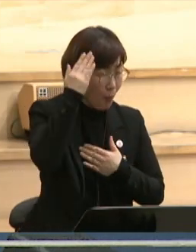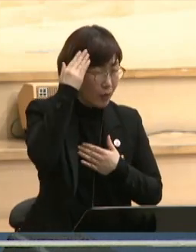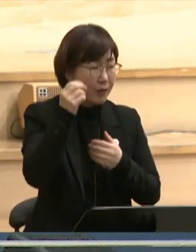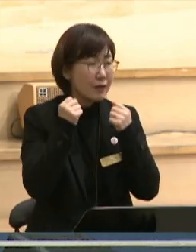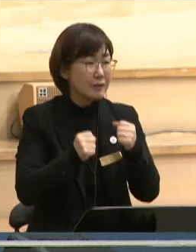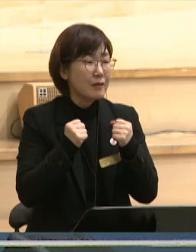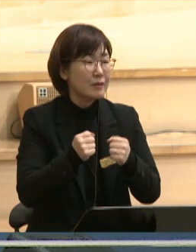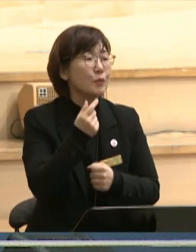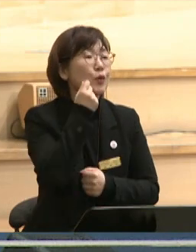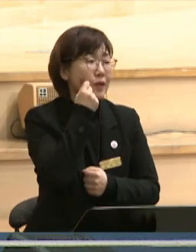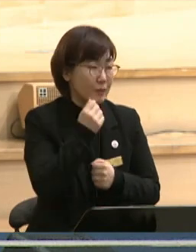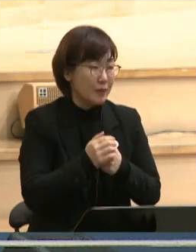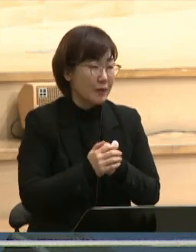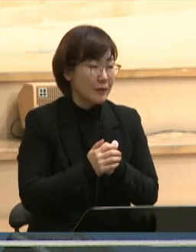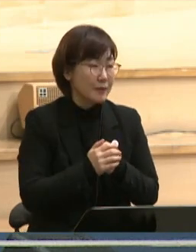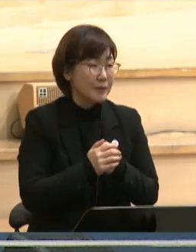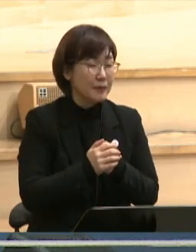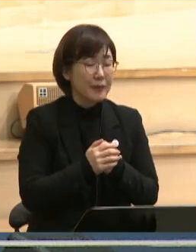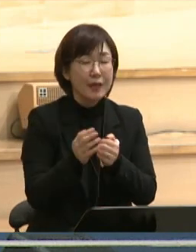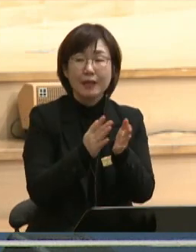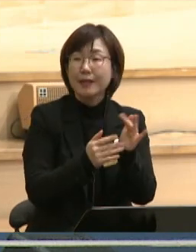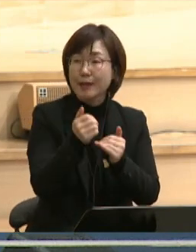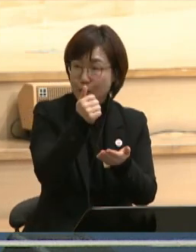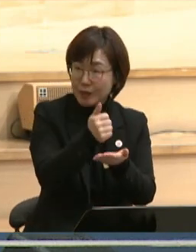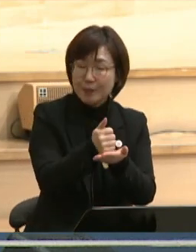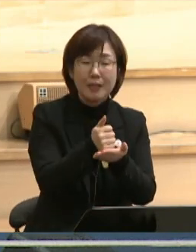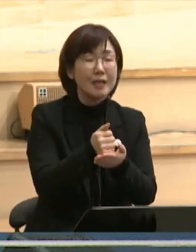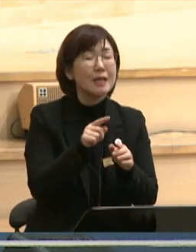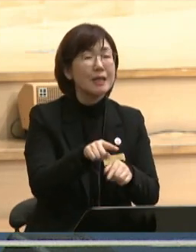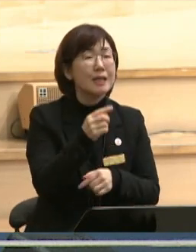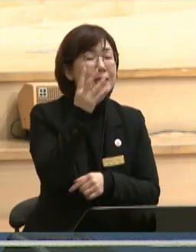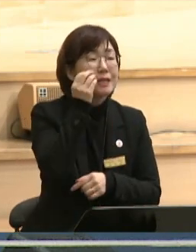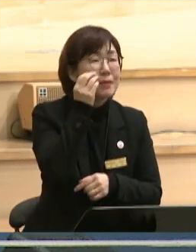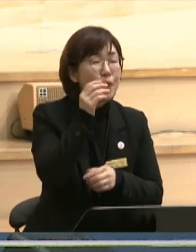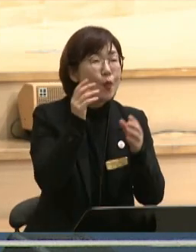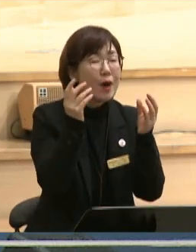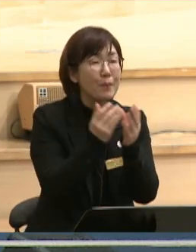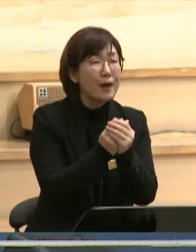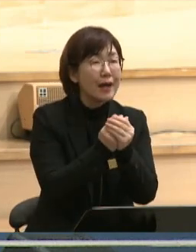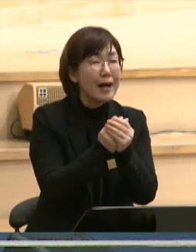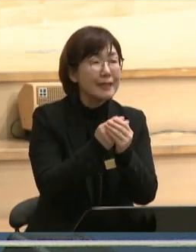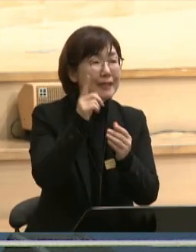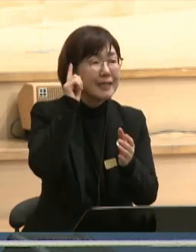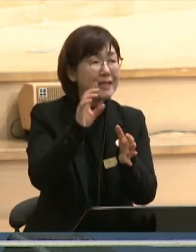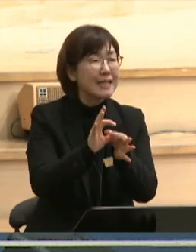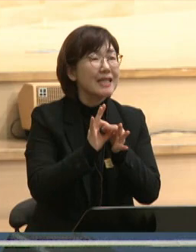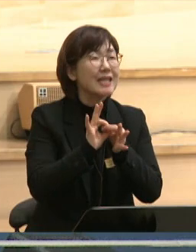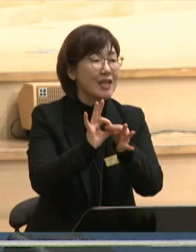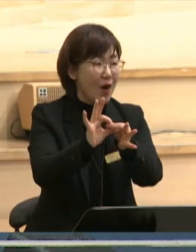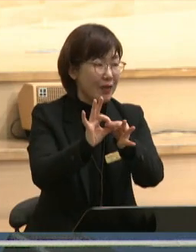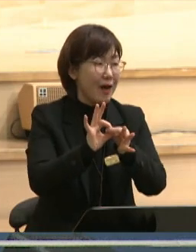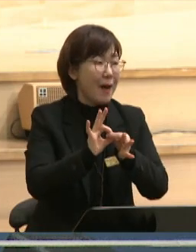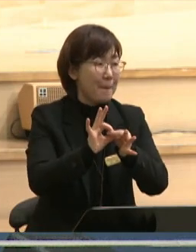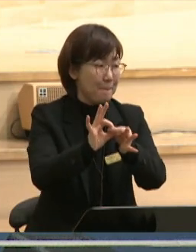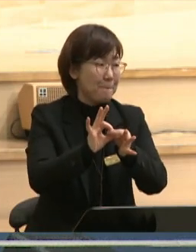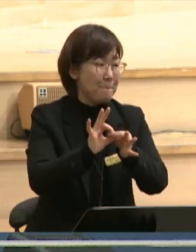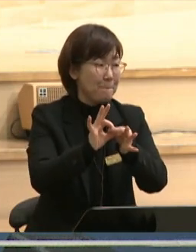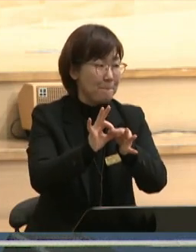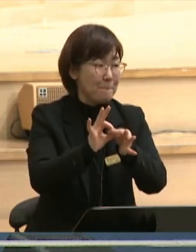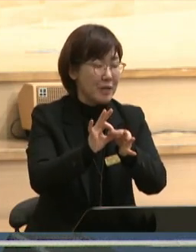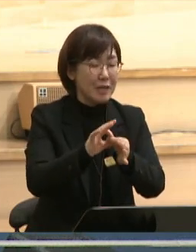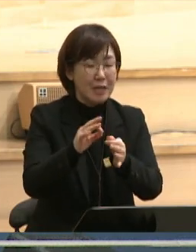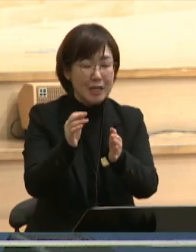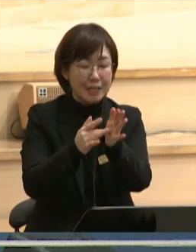없습니다 예수님께서이 신비하고 완벽한 연합을 교회와 이루신